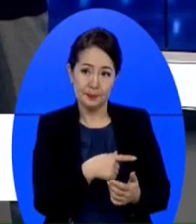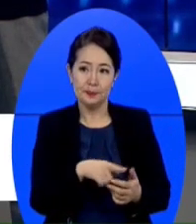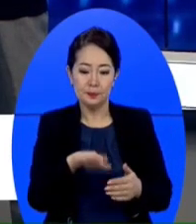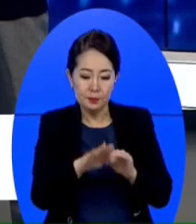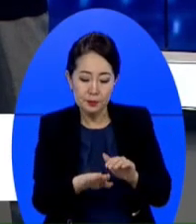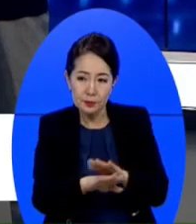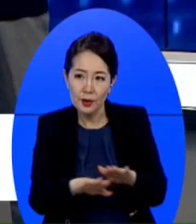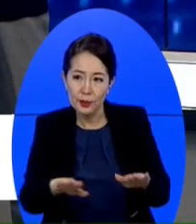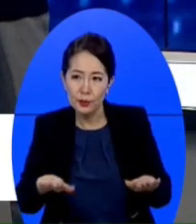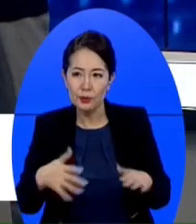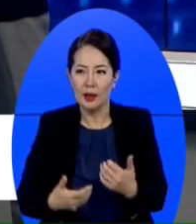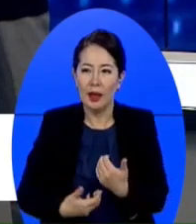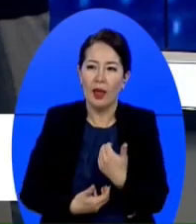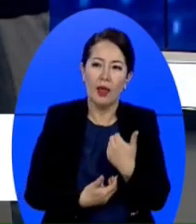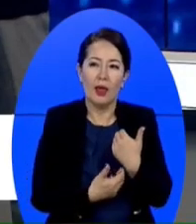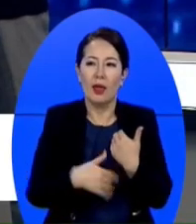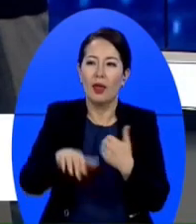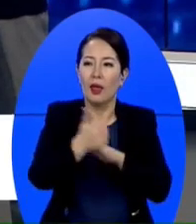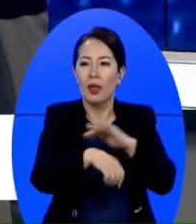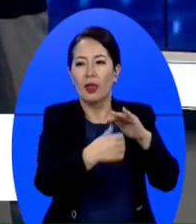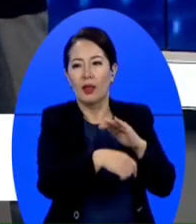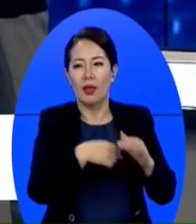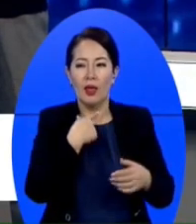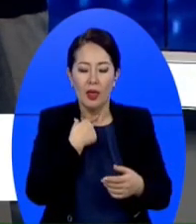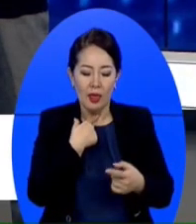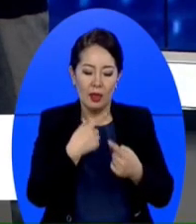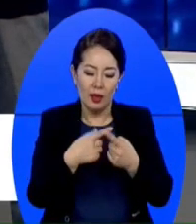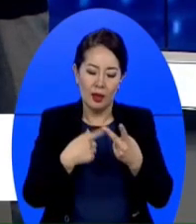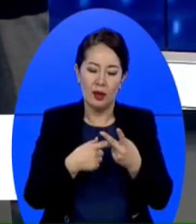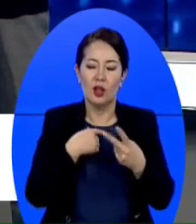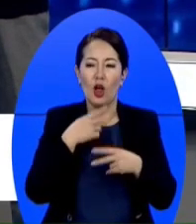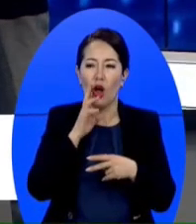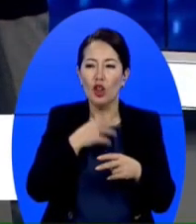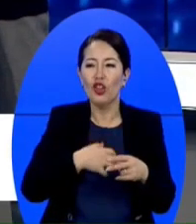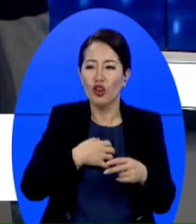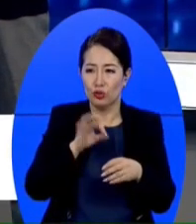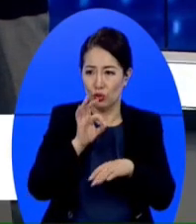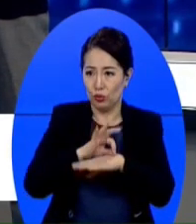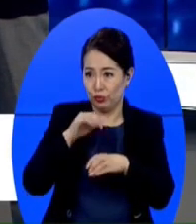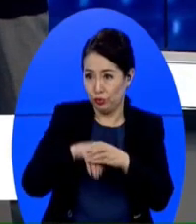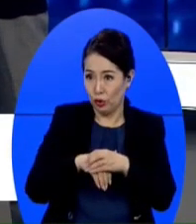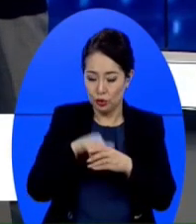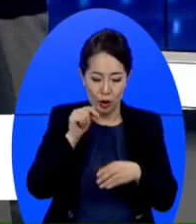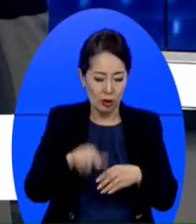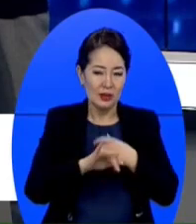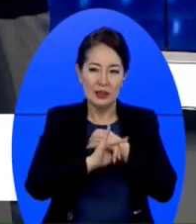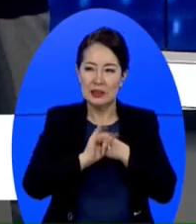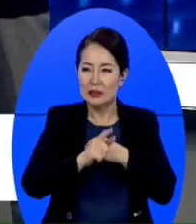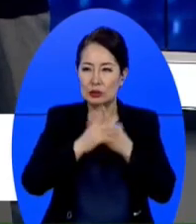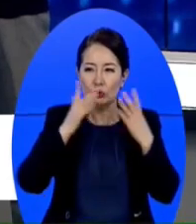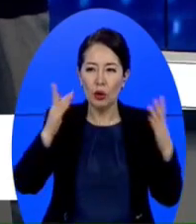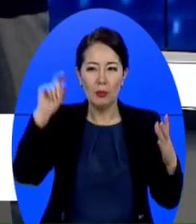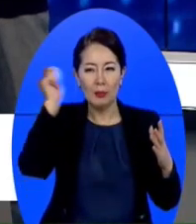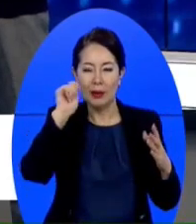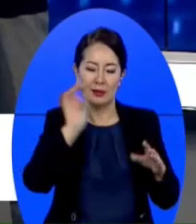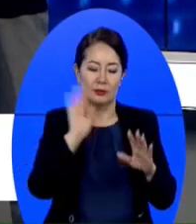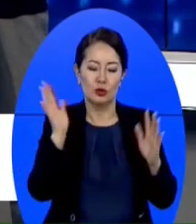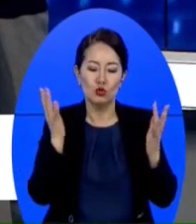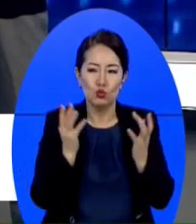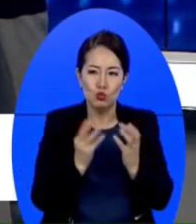айлаар дагуулан явж тийм ээ ханиа томоо хоолны хордлогоор өвчлүүлдэг байна. Тиймээс энэ жилээс эхлэн хавтгаарс их баяр цэнгэлээ багасгаж